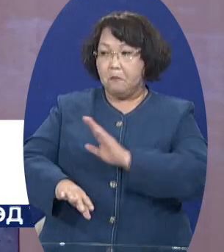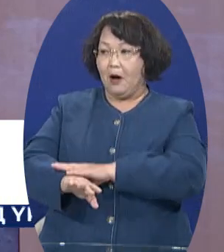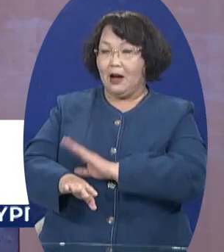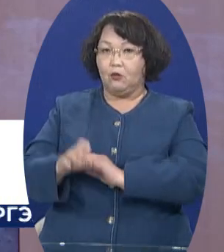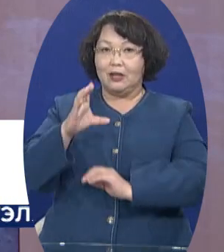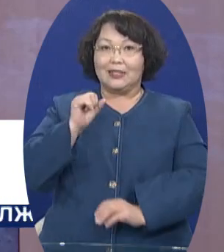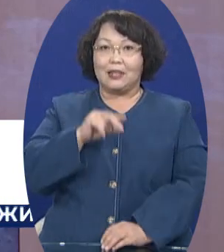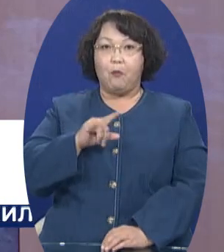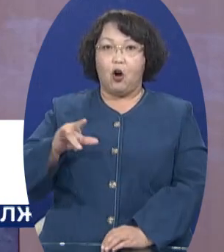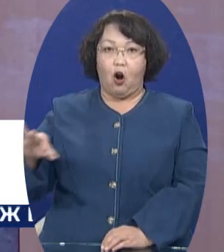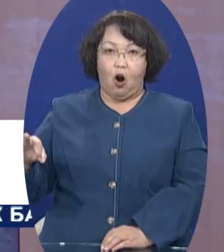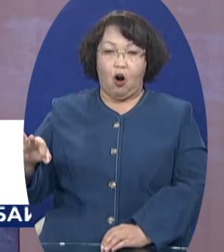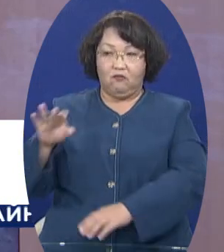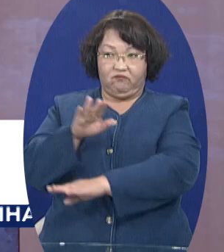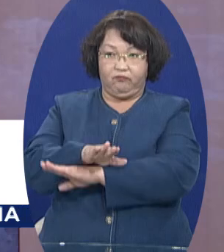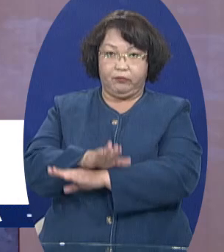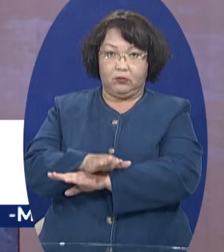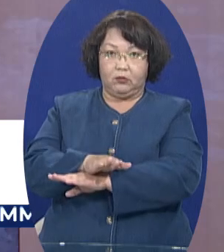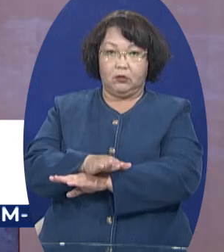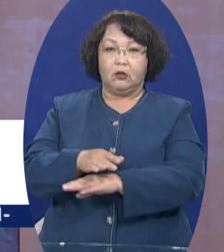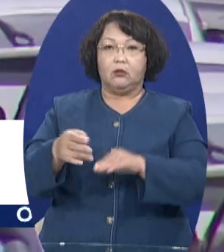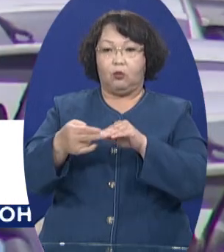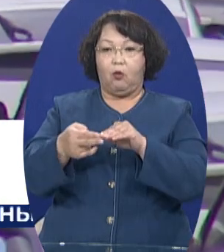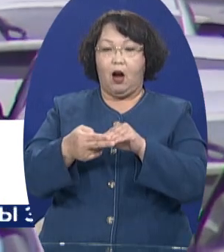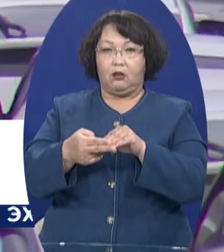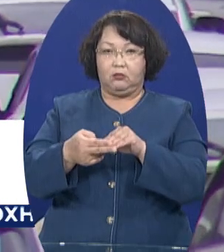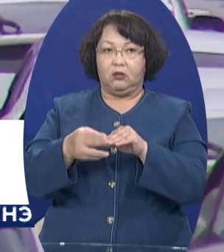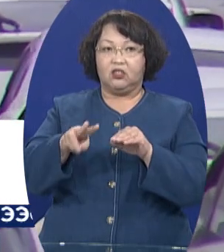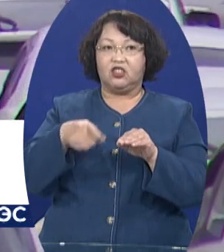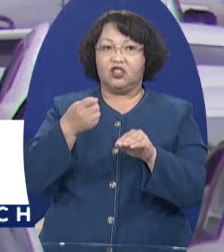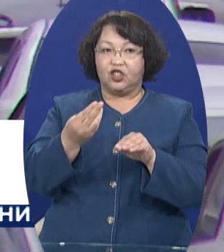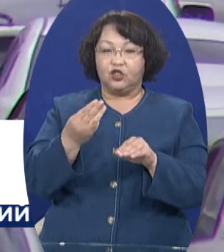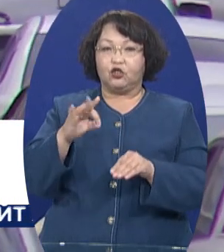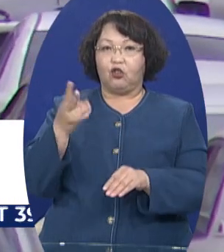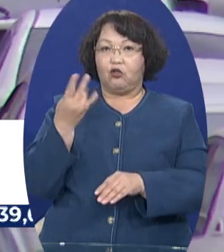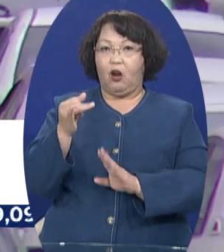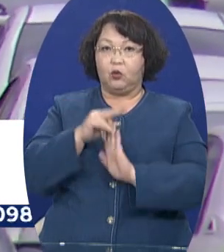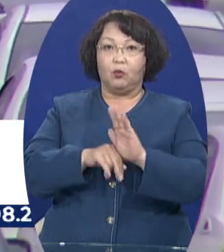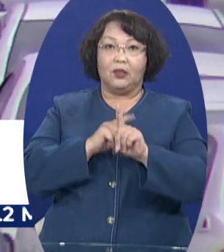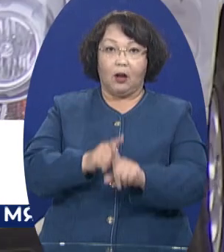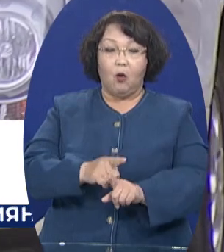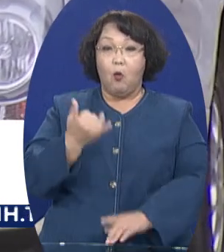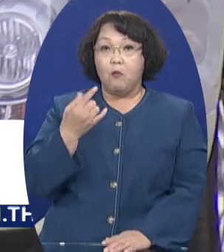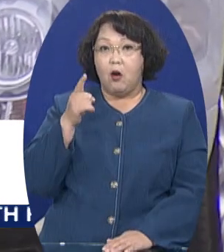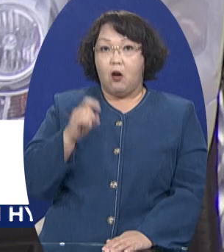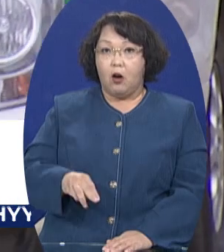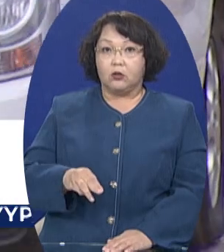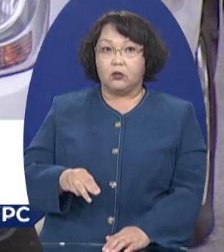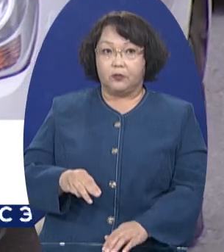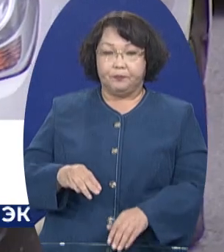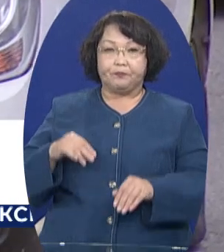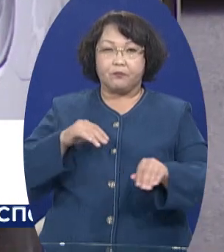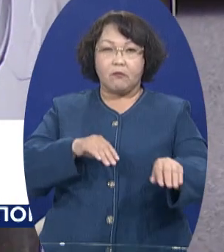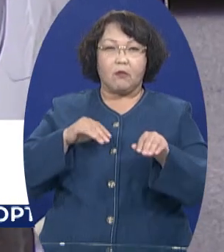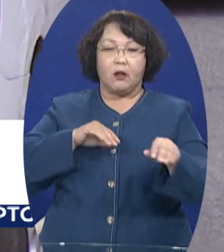хүрээнд л тэгш сонгоогоор хөдөлгөөнд зорчуулна. Өнөөдрийн байдлаар нийслэл Улаанбаатар хотод замын хөдөлгөөнд 480